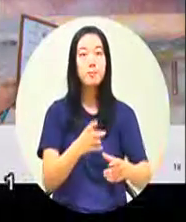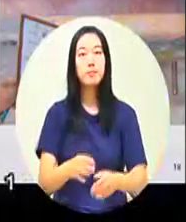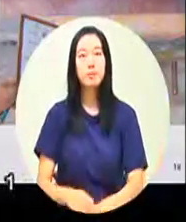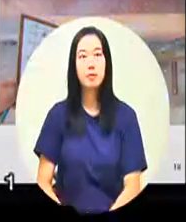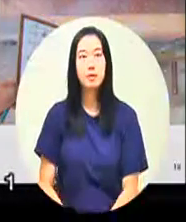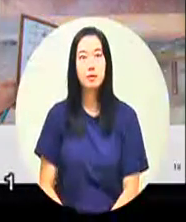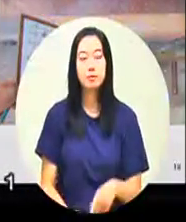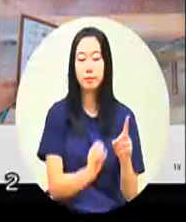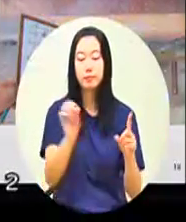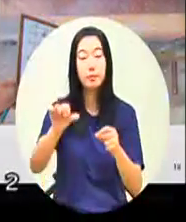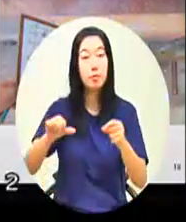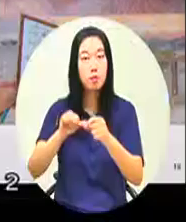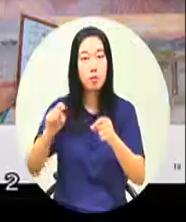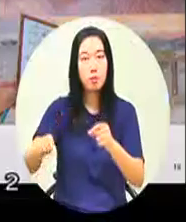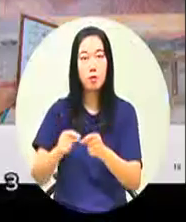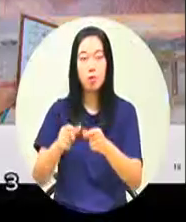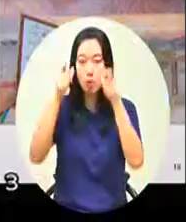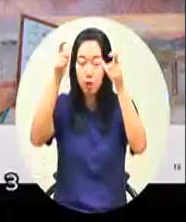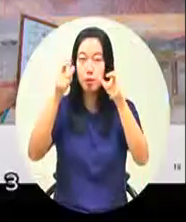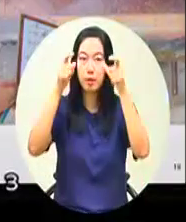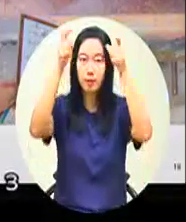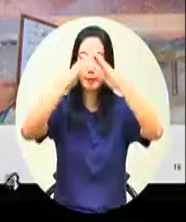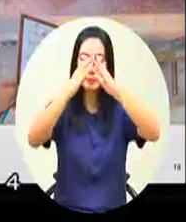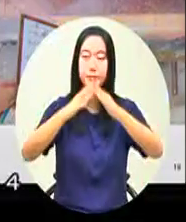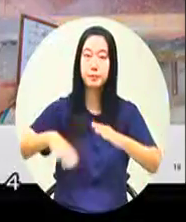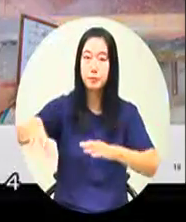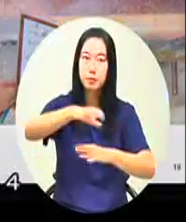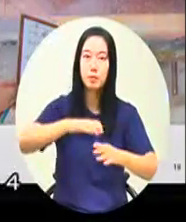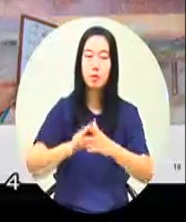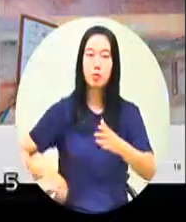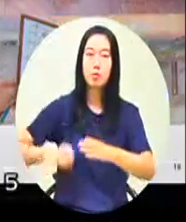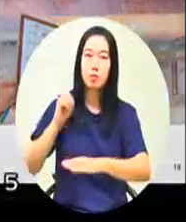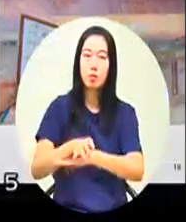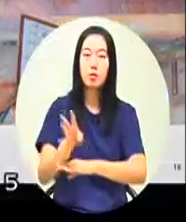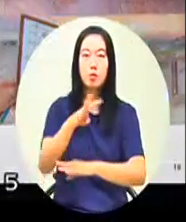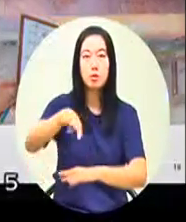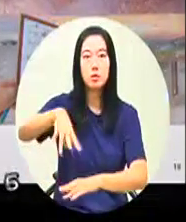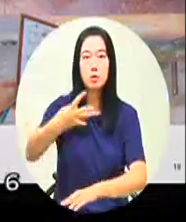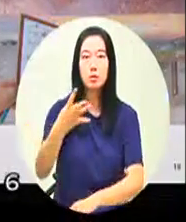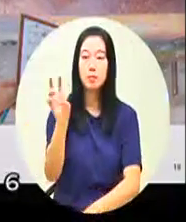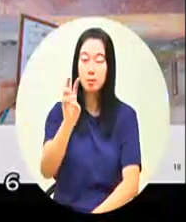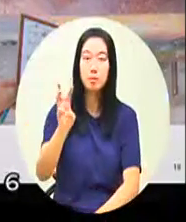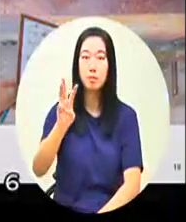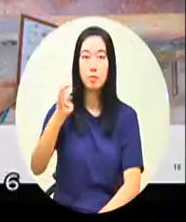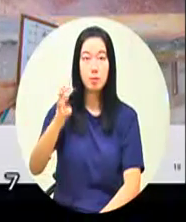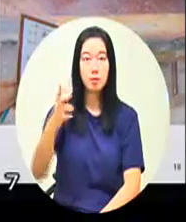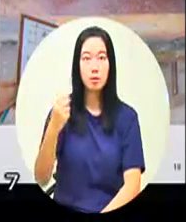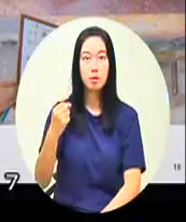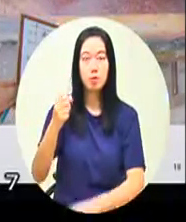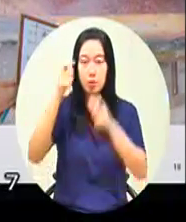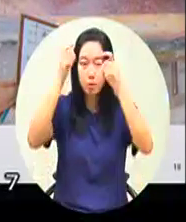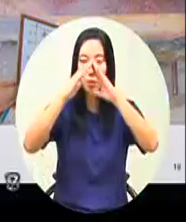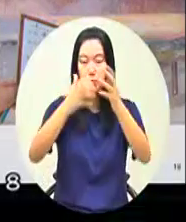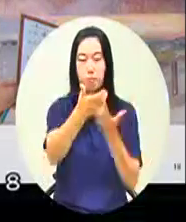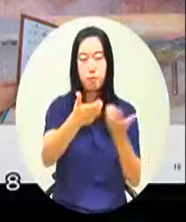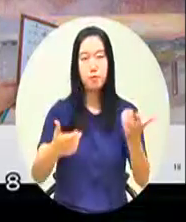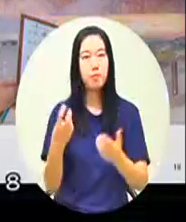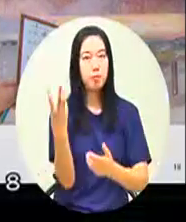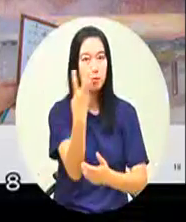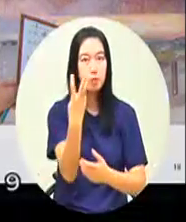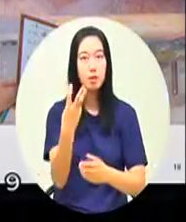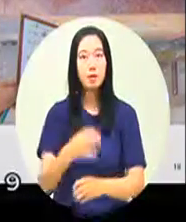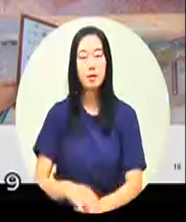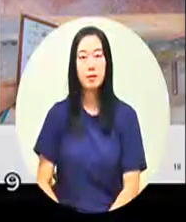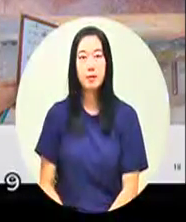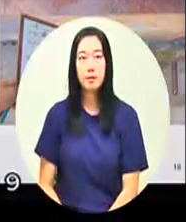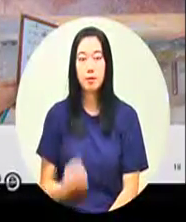那105年度在全市污水下水道经费投入4,320万，那我们把整个市全市分成三个区域，那这三个